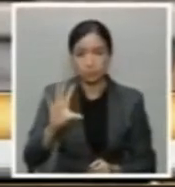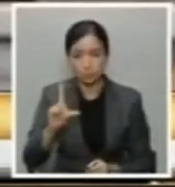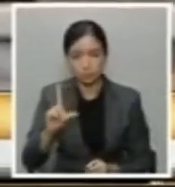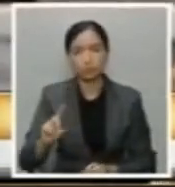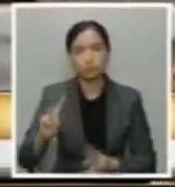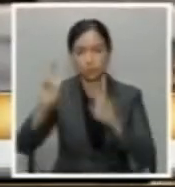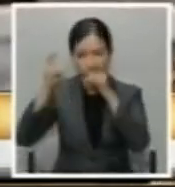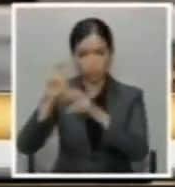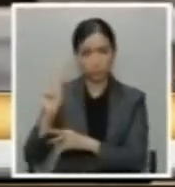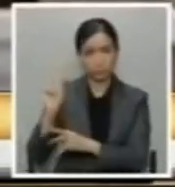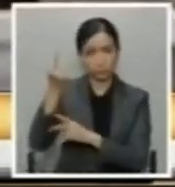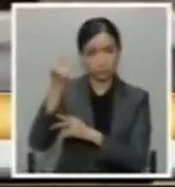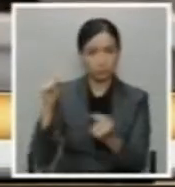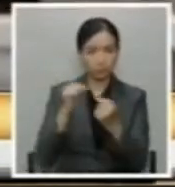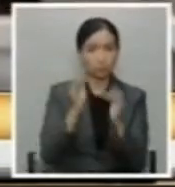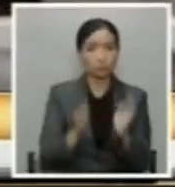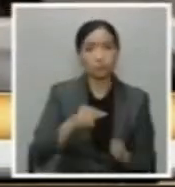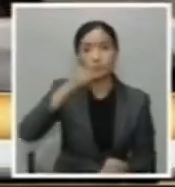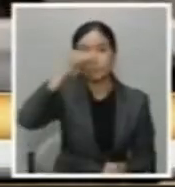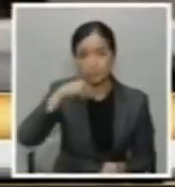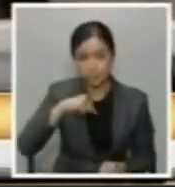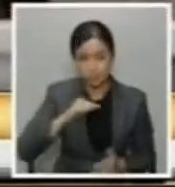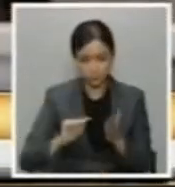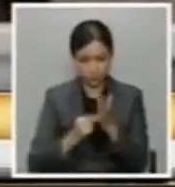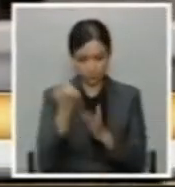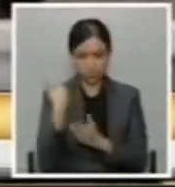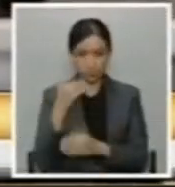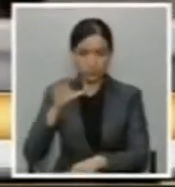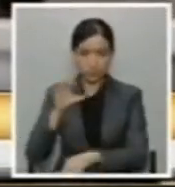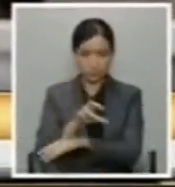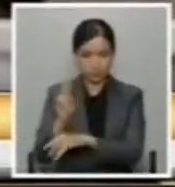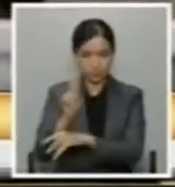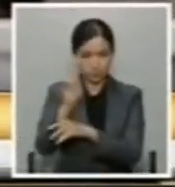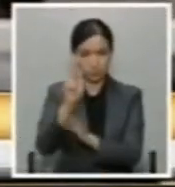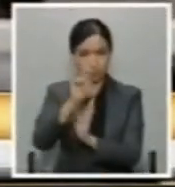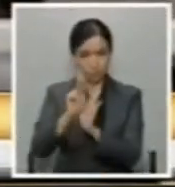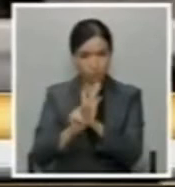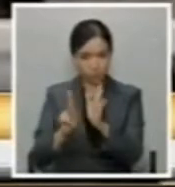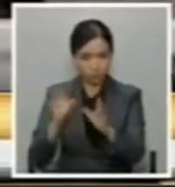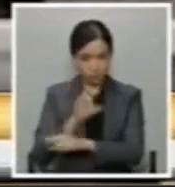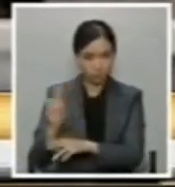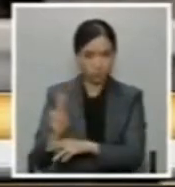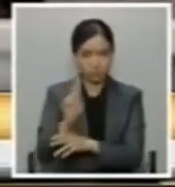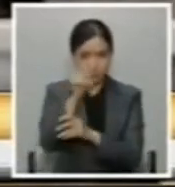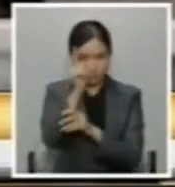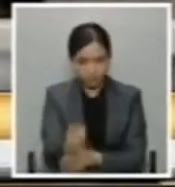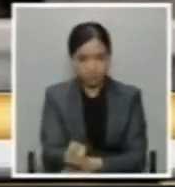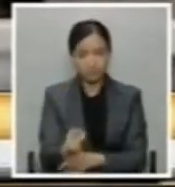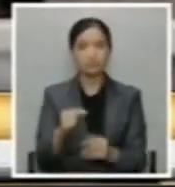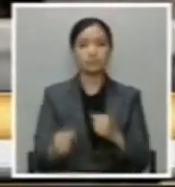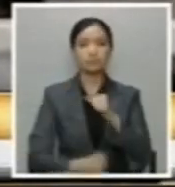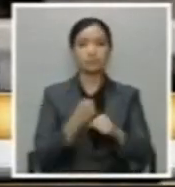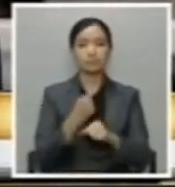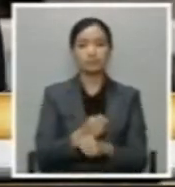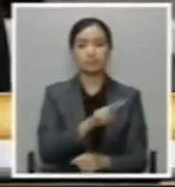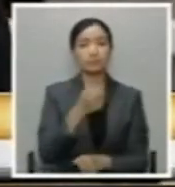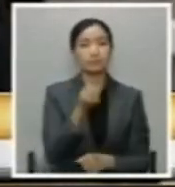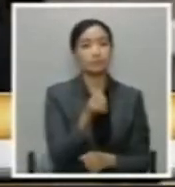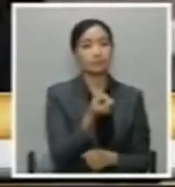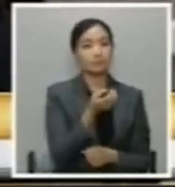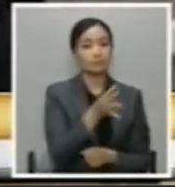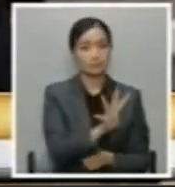ใหม่สำหรับคนไทยอยู่เพิ่งมีการบังคับใช้กฎหมายที่ความจริงผ่านตั้งแต่ปี2014เมื่